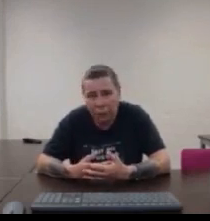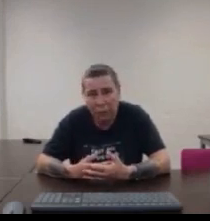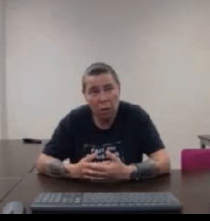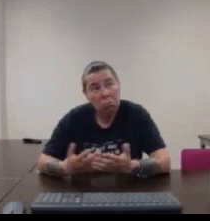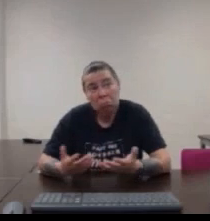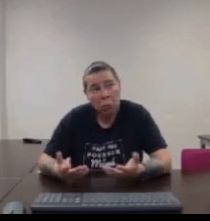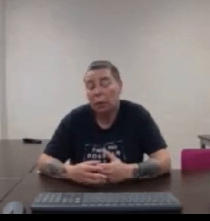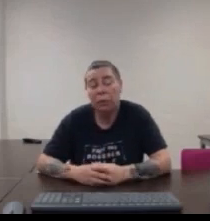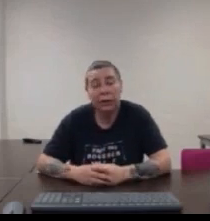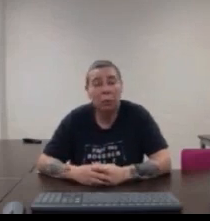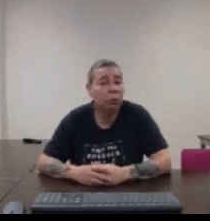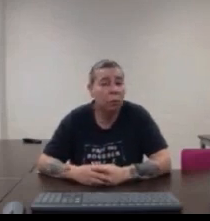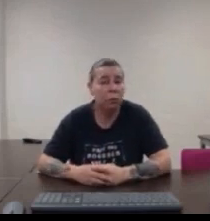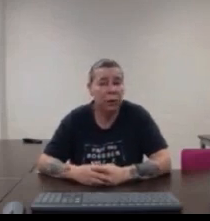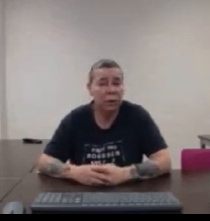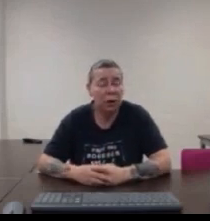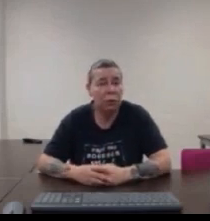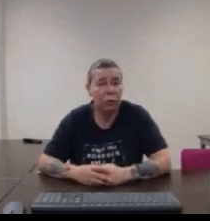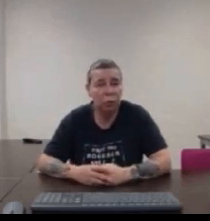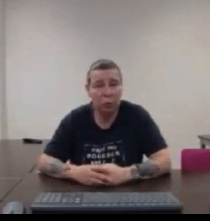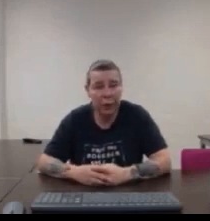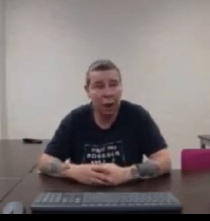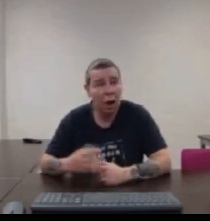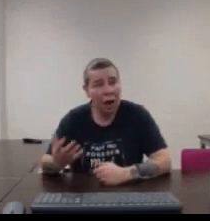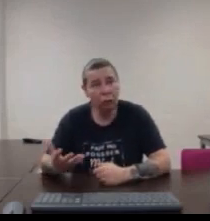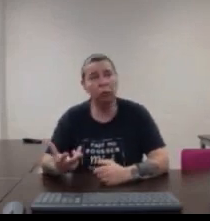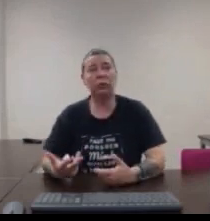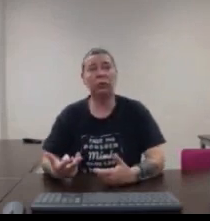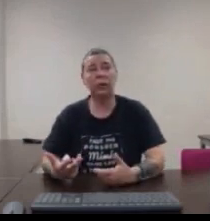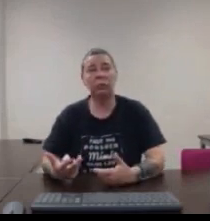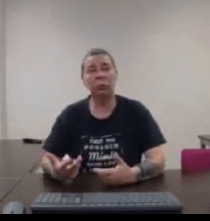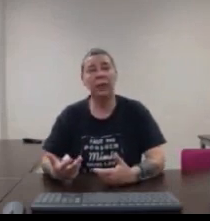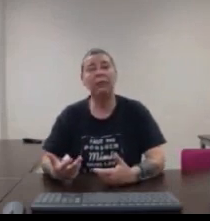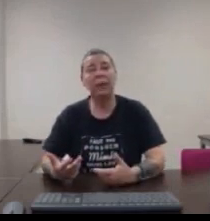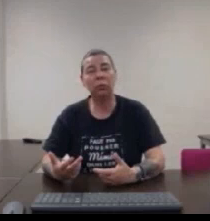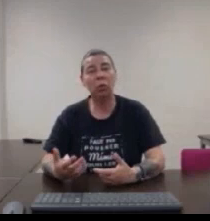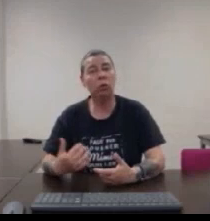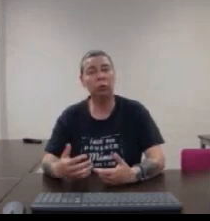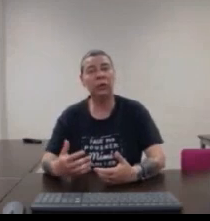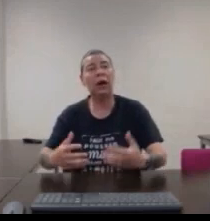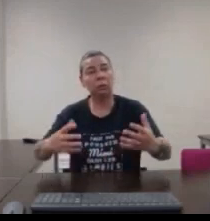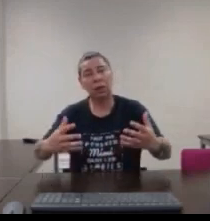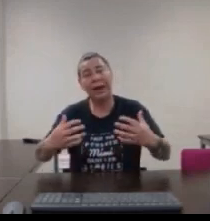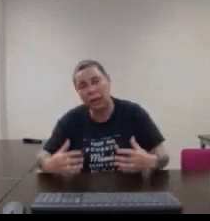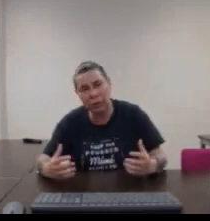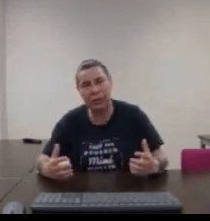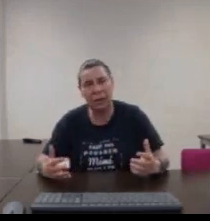pas confortable, ouais, ça peut être un plus pour vous amener un confort supplémentaire. Attention à ce que ça vous surélève pas trop, ou en tout